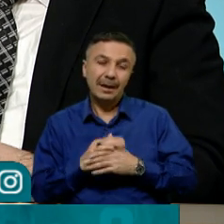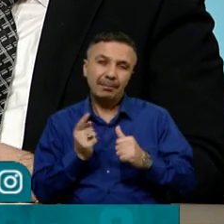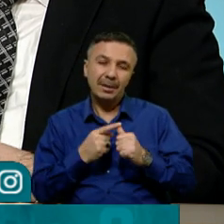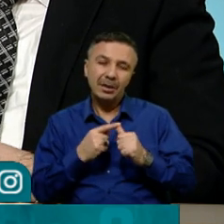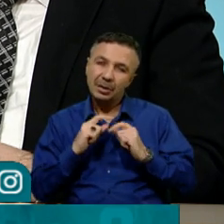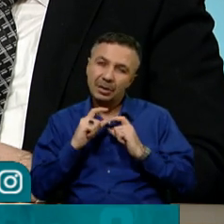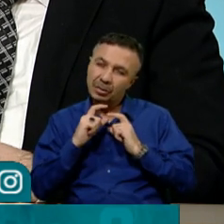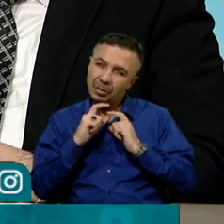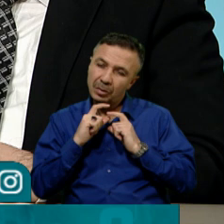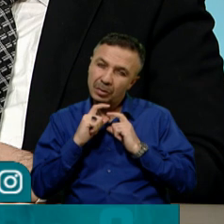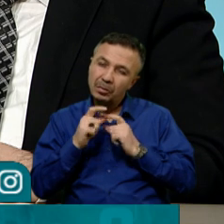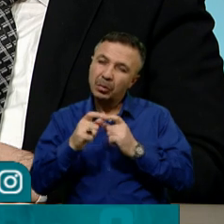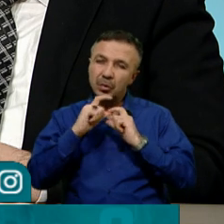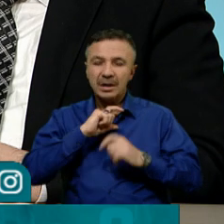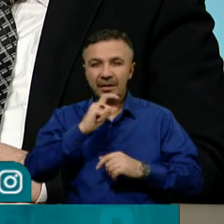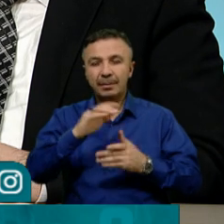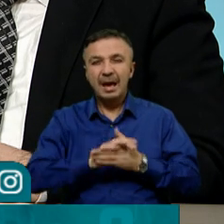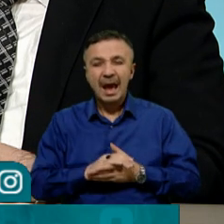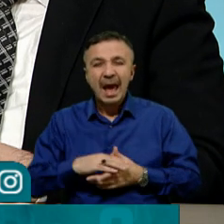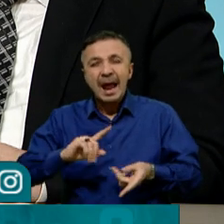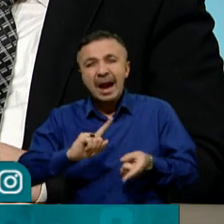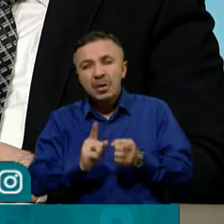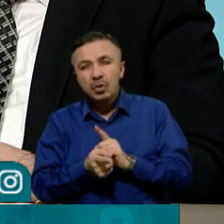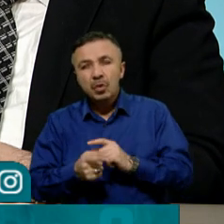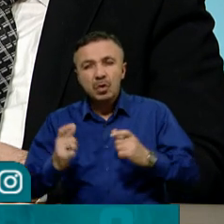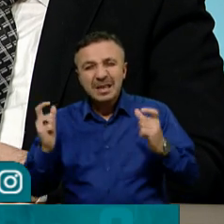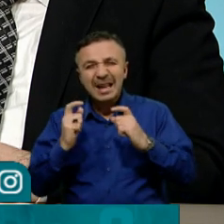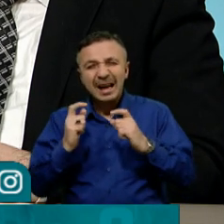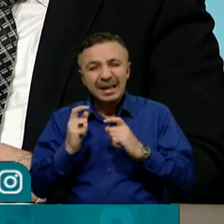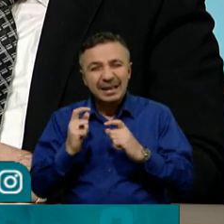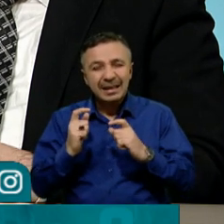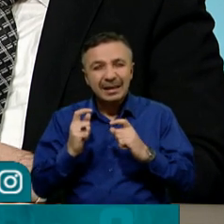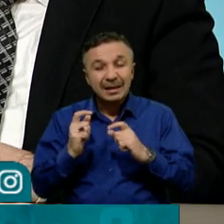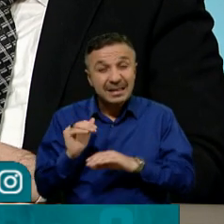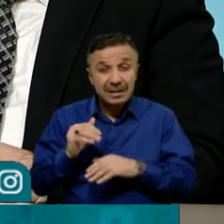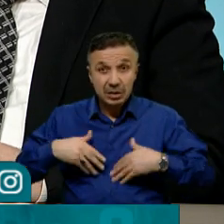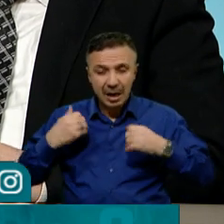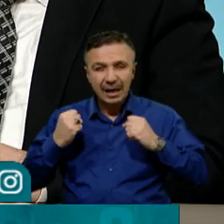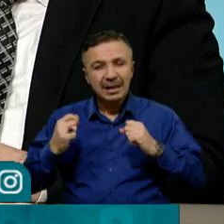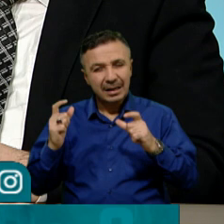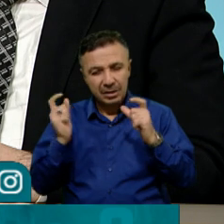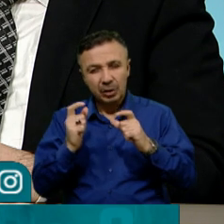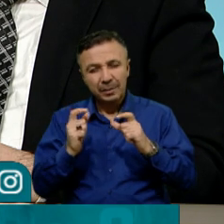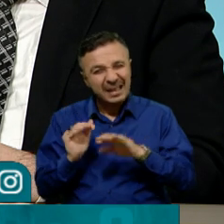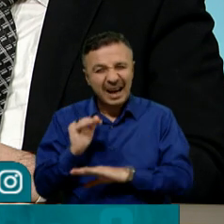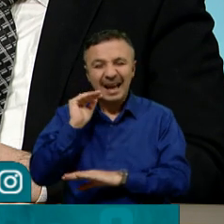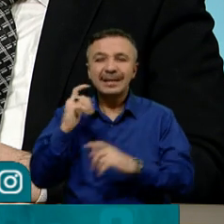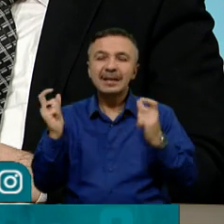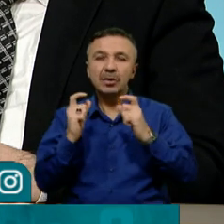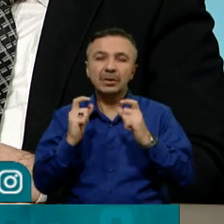üzerine devam edelim Sen her türlü sağlık sigortası bir de hayat sigortası var hocam öldüğünüzde